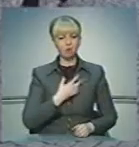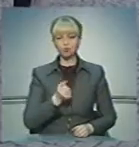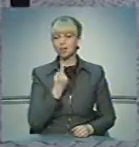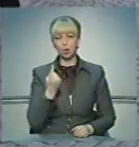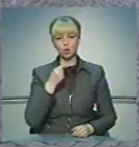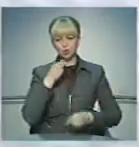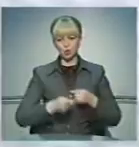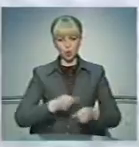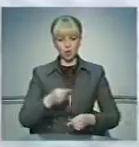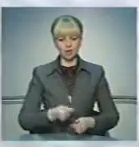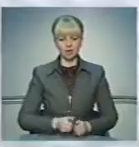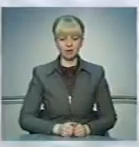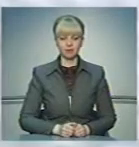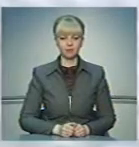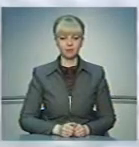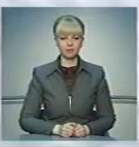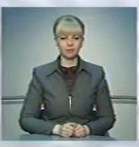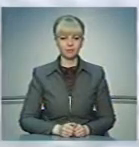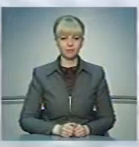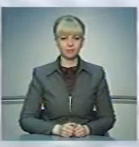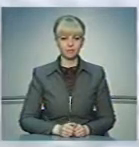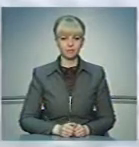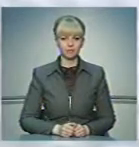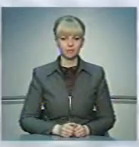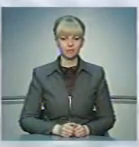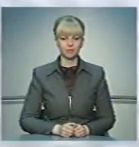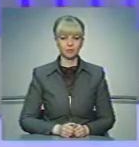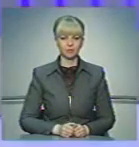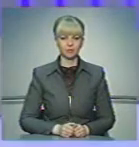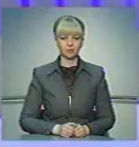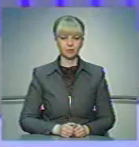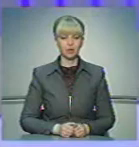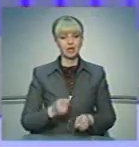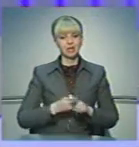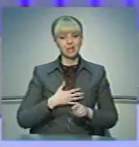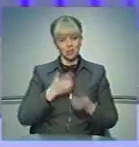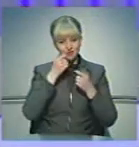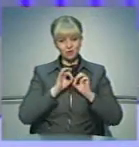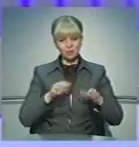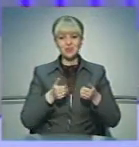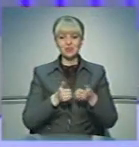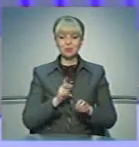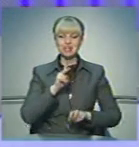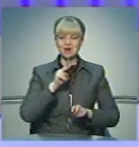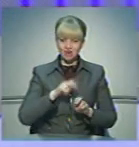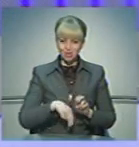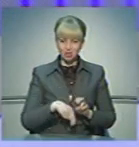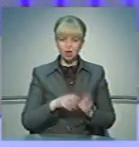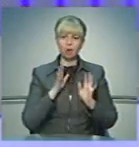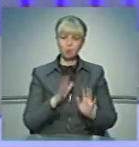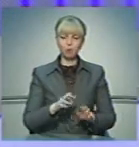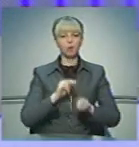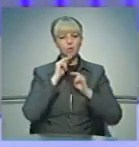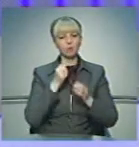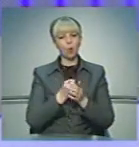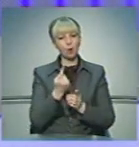вже не одне століття. Євгенія Гайфер, Юліан Полип'як, телеканал «Буковина». На цьому наш інформаційний випуск завершено. Будьте